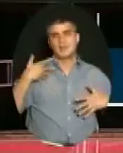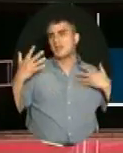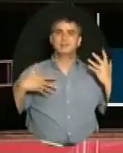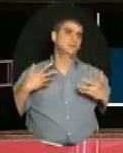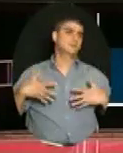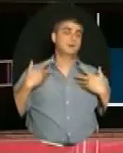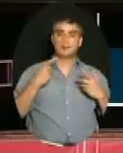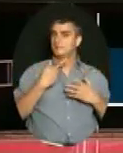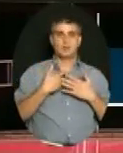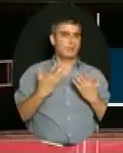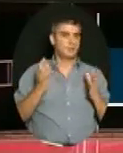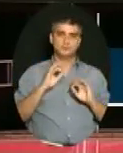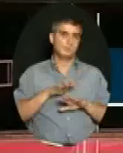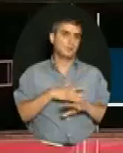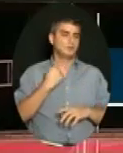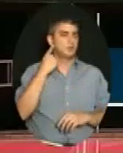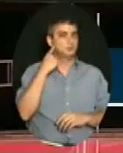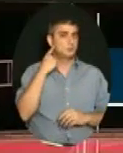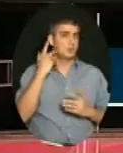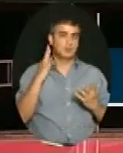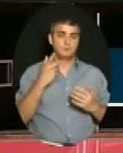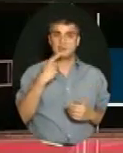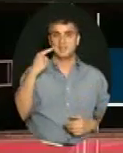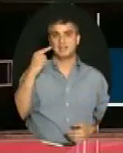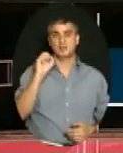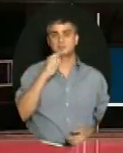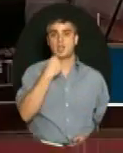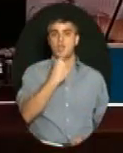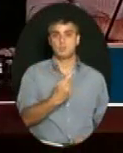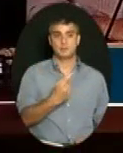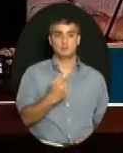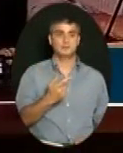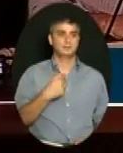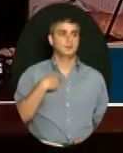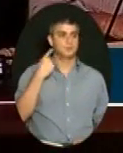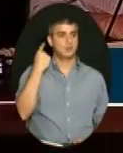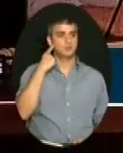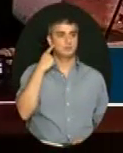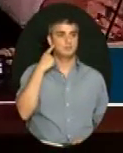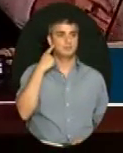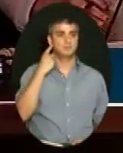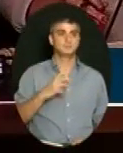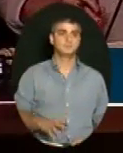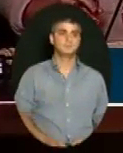עליזות ושמחה, אבל אין לה שום חשק לשמוע מה שגדעון סער אומר. ואני חושבת